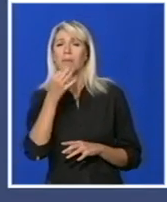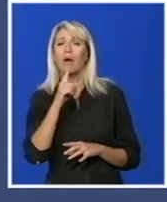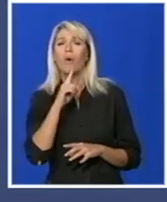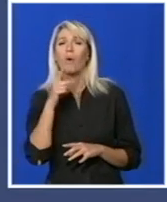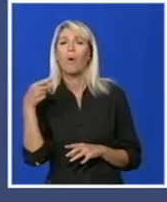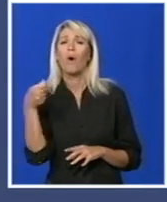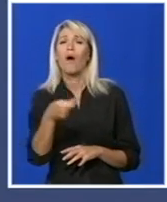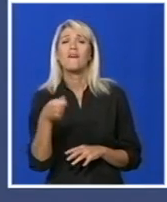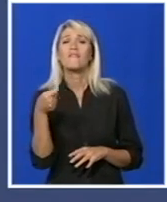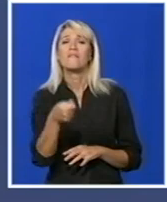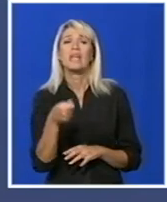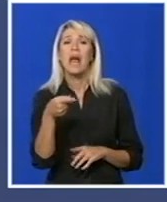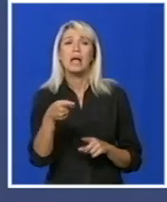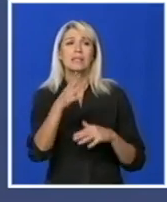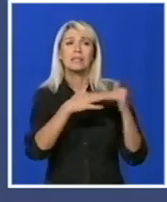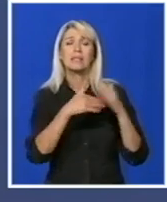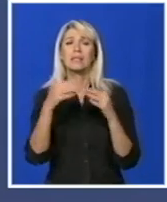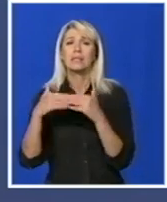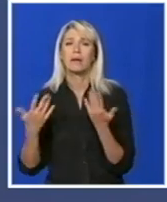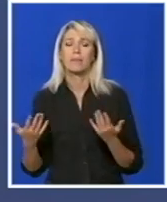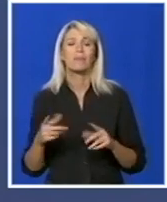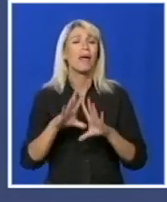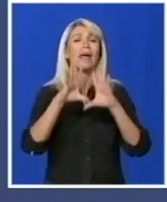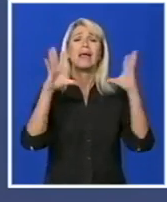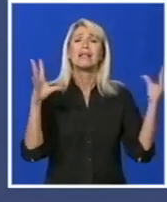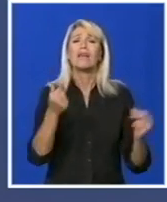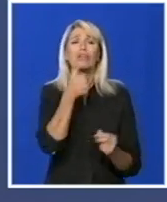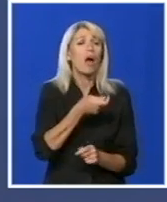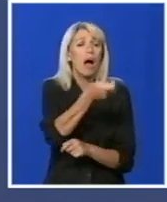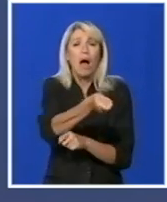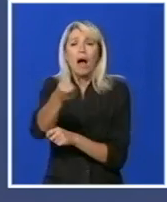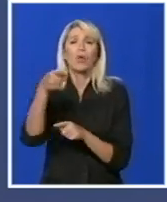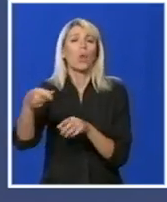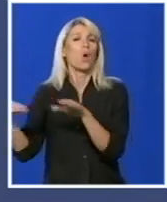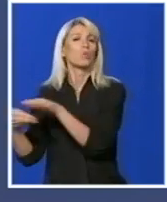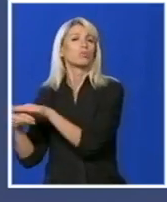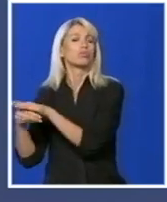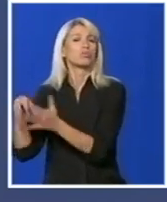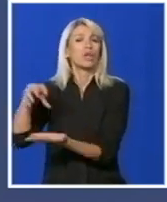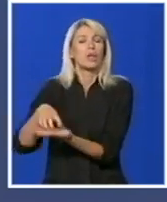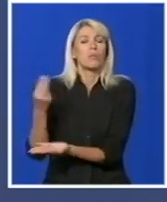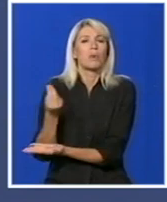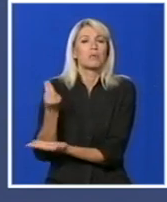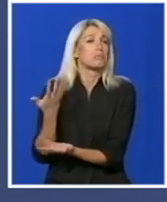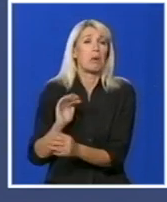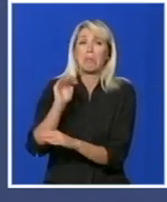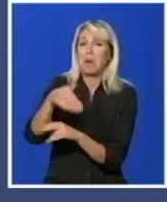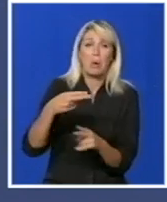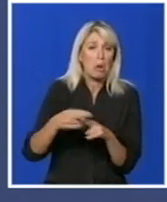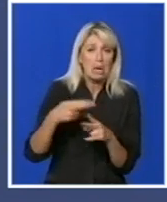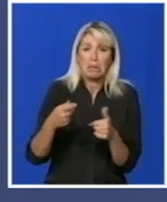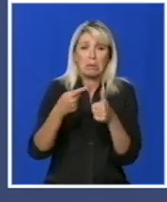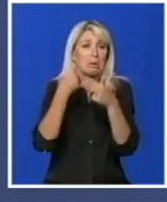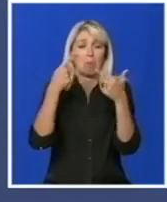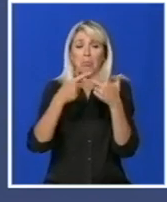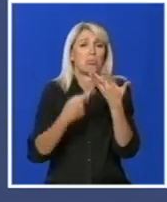Pa, sve što se finansira, finansira se iz budžeta Republike Srbije manje više ili preko kredita ili na neki drugi način, to